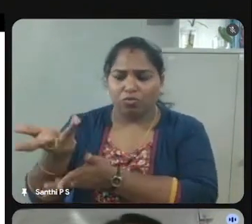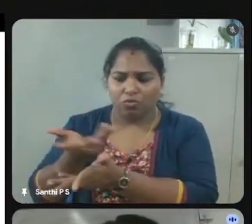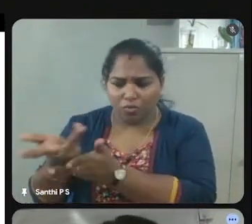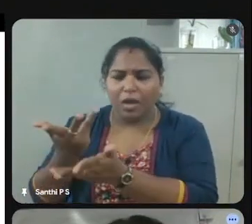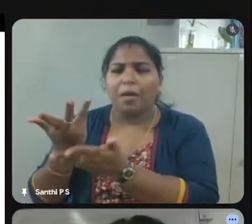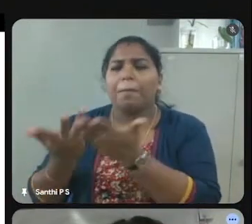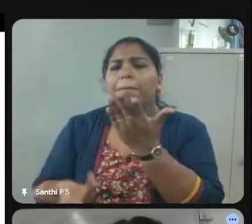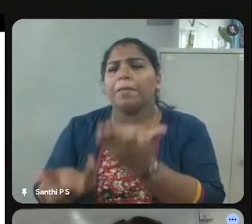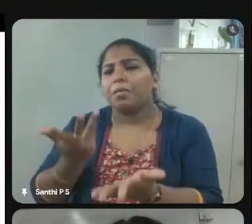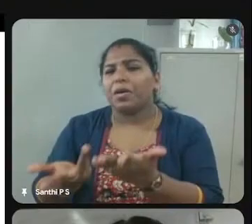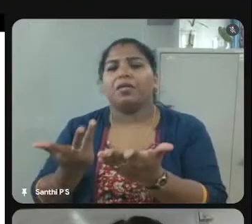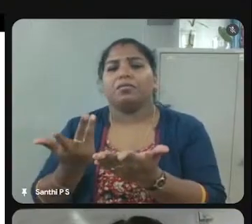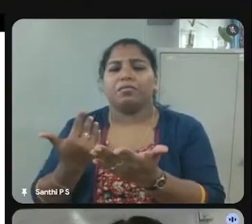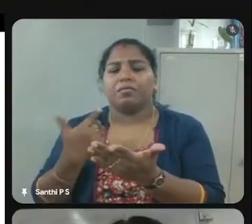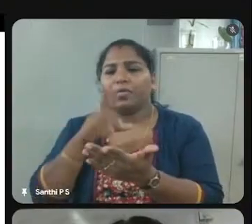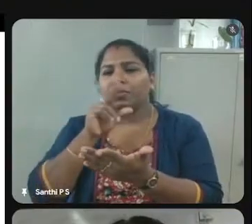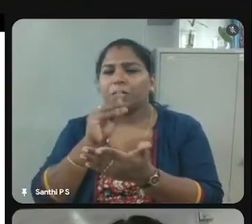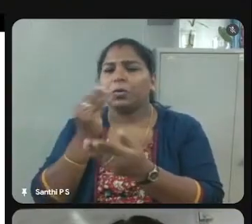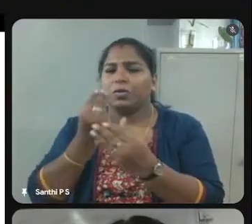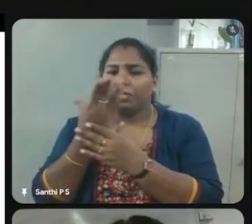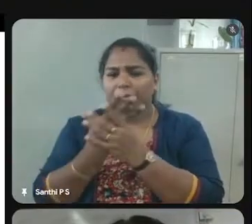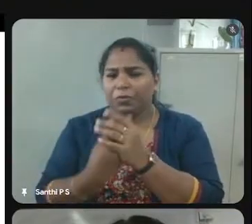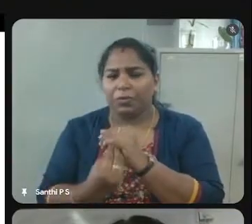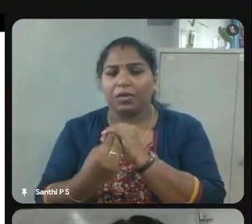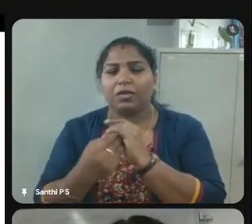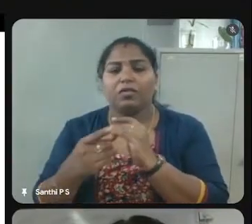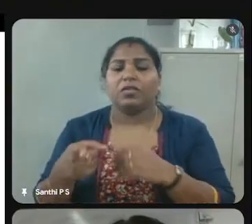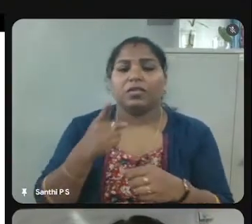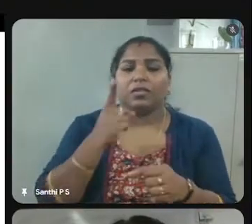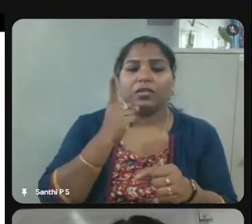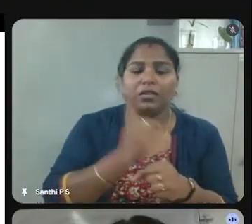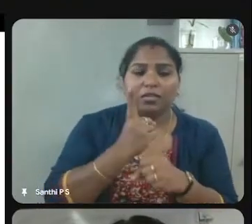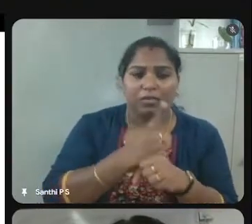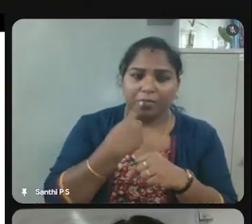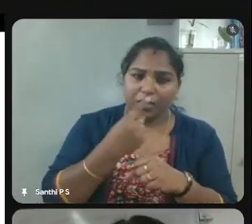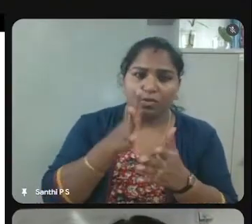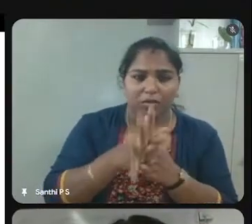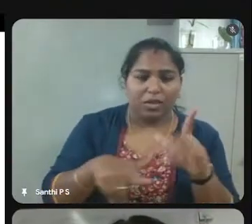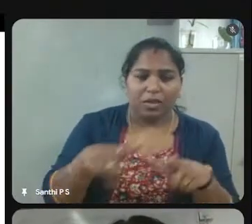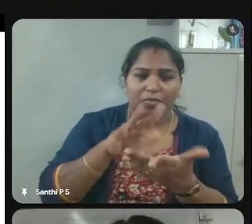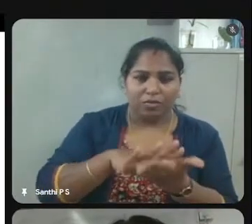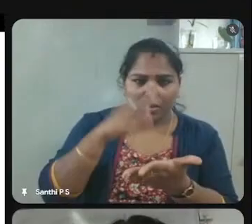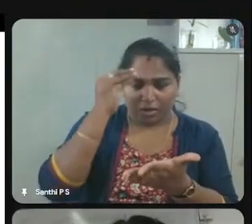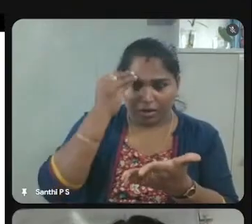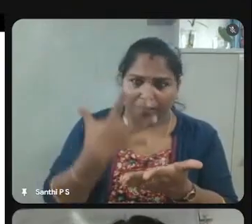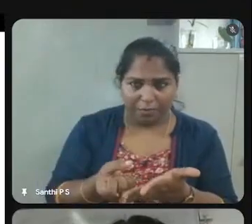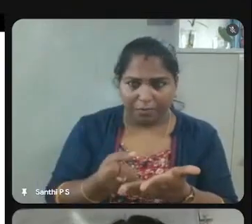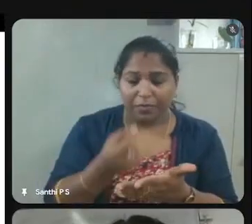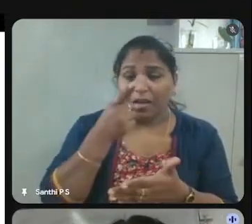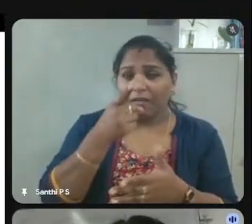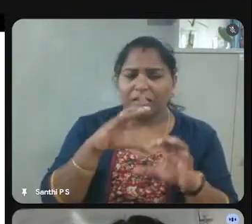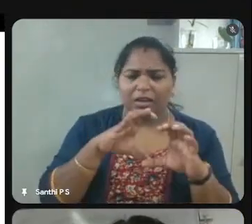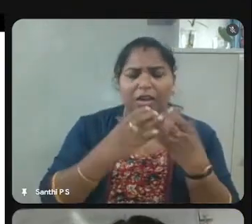വരാനുള്ള സാധ്യതയുണ്ട്. അപ്പം അവള് പറയുന്നത് ടീച്ചേഴ്സ് പറഞ്ഞു സൈൻ പഠിക്കണം എന്ന് പറയുന്നു. പിന്നെ അവിടുത്തെ ക്ലാസ്സസ്